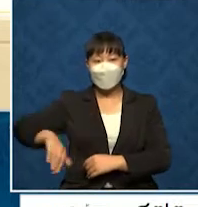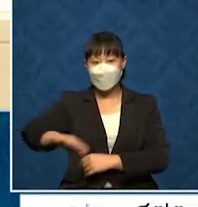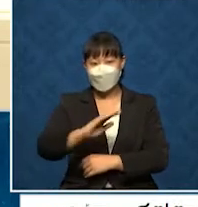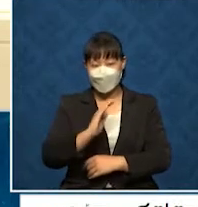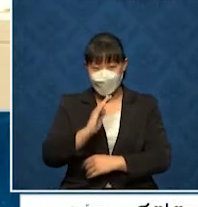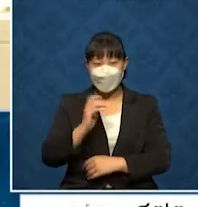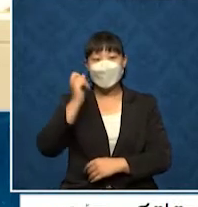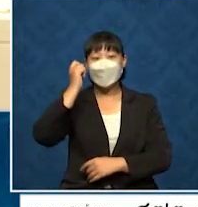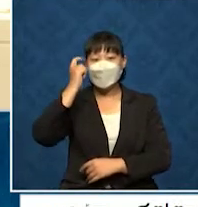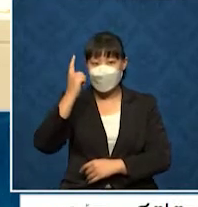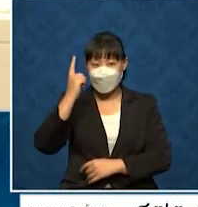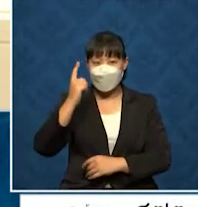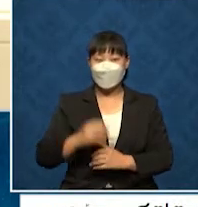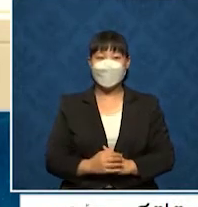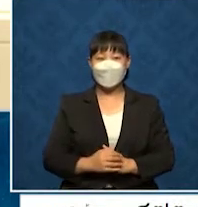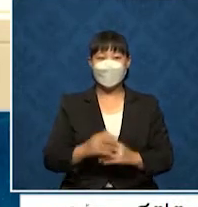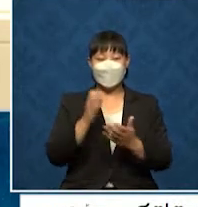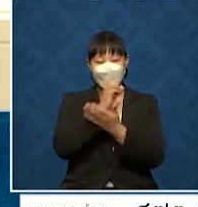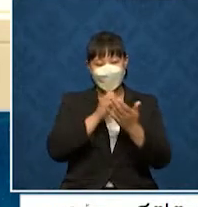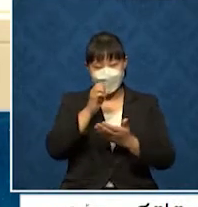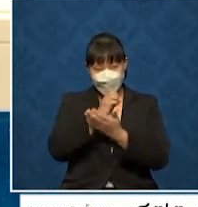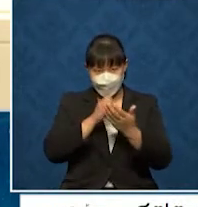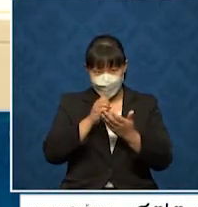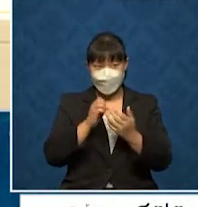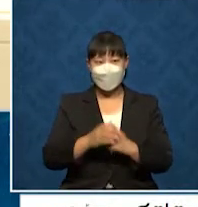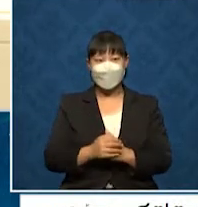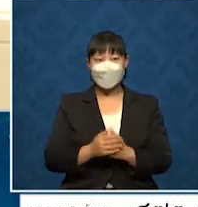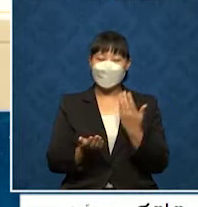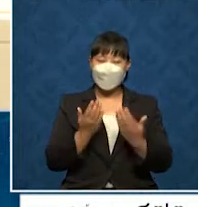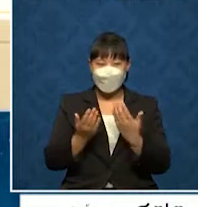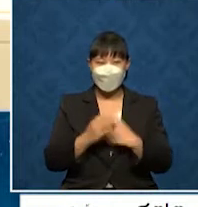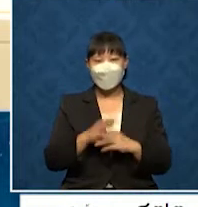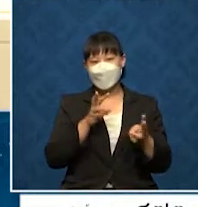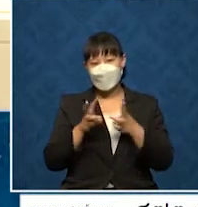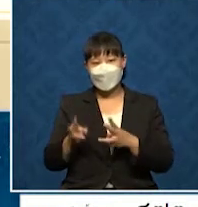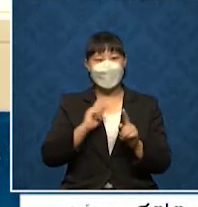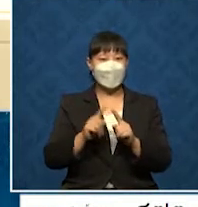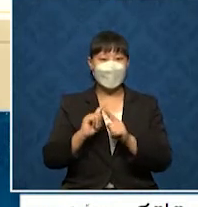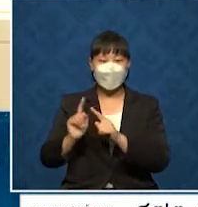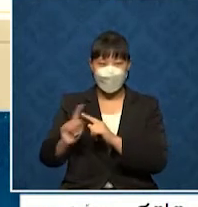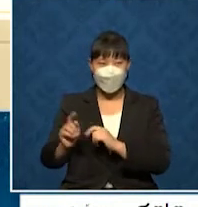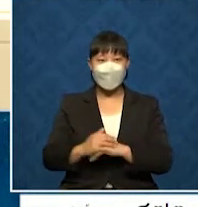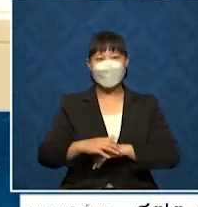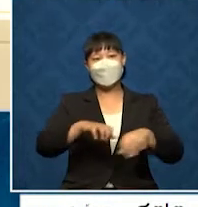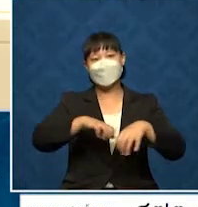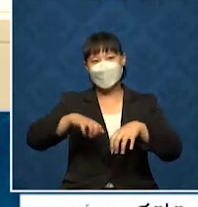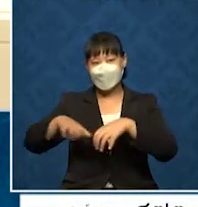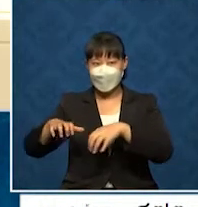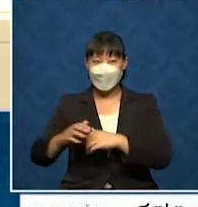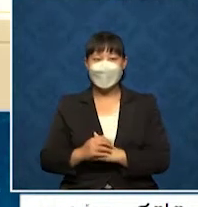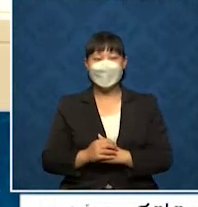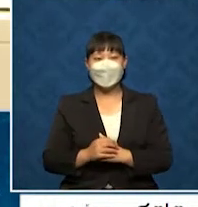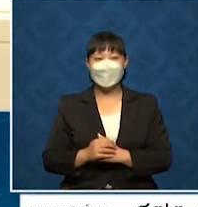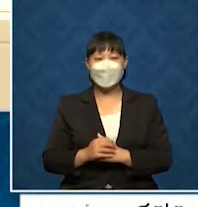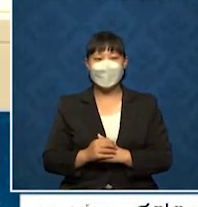จว่ายาบ้าหรือมาตรการต่างๆที่เราได้ดำเนินการรวมถึงมาตร